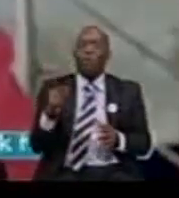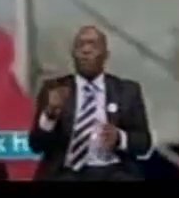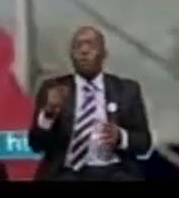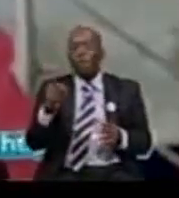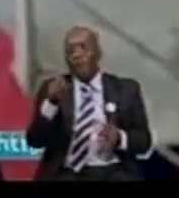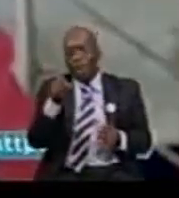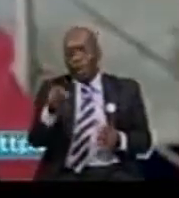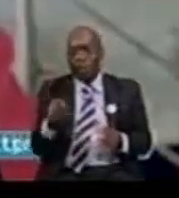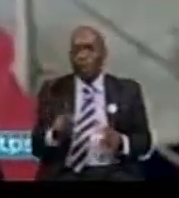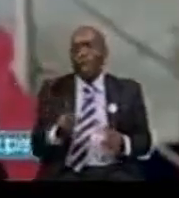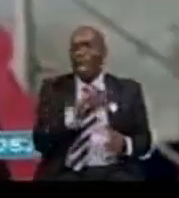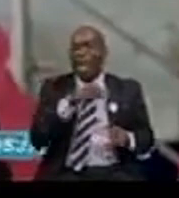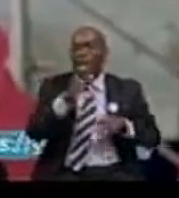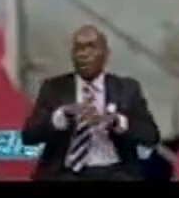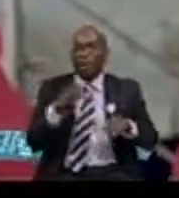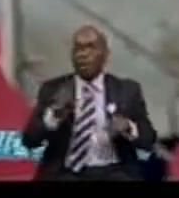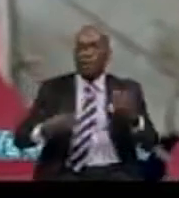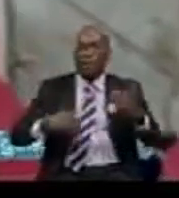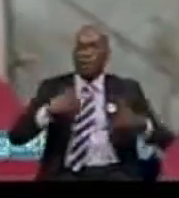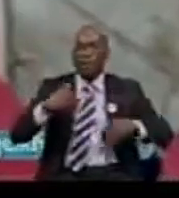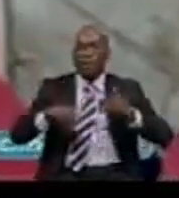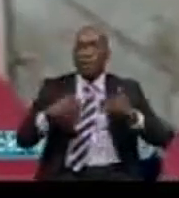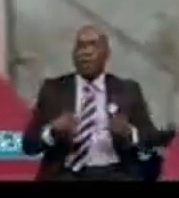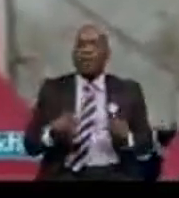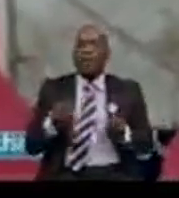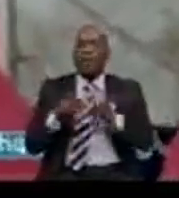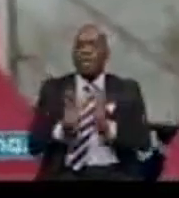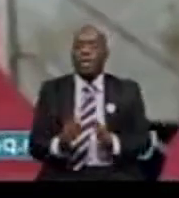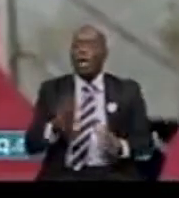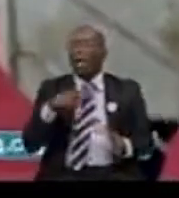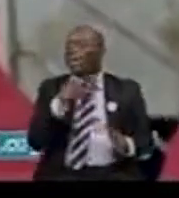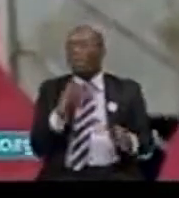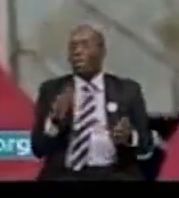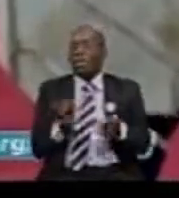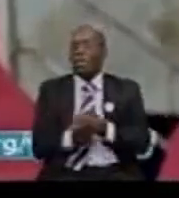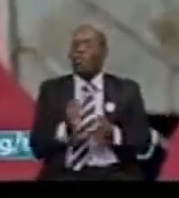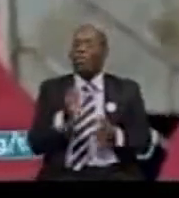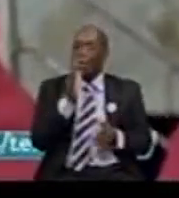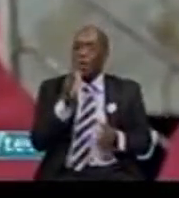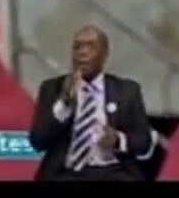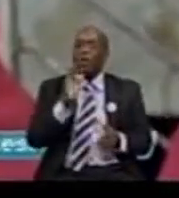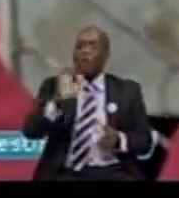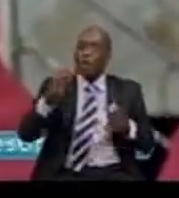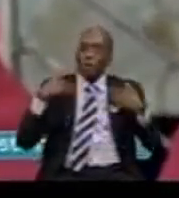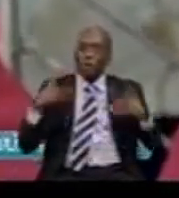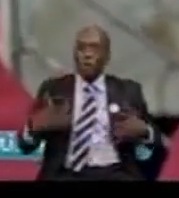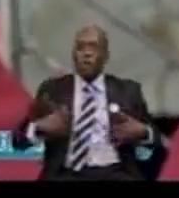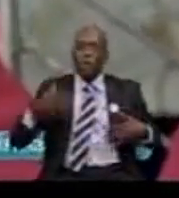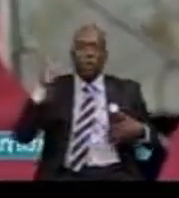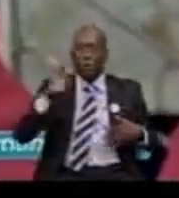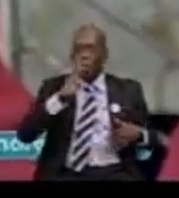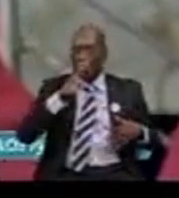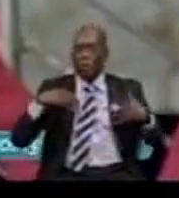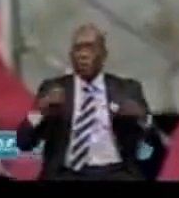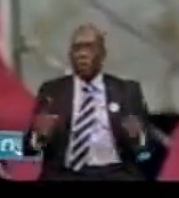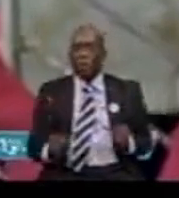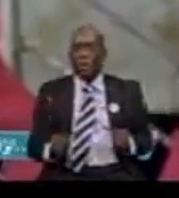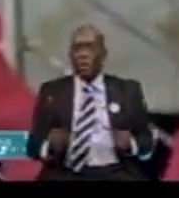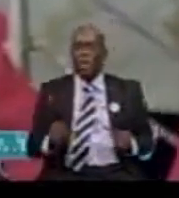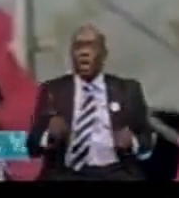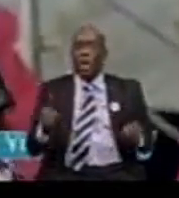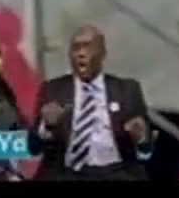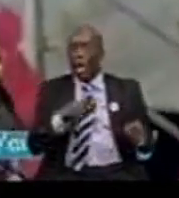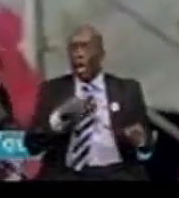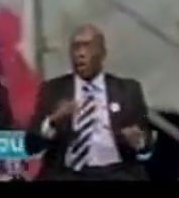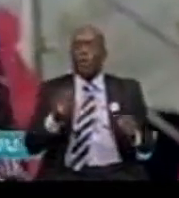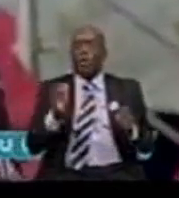lopolopo gba. Won gbadura fun mi won ma mara yin o ya. Ṣugbọn mo dupe lọwọ Ọlọrun gbogbo polongo ta se won kan rin bi ayan tele won